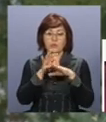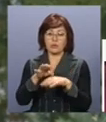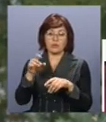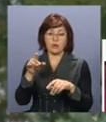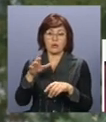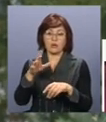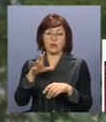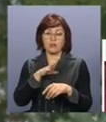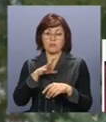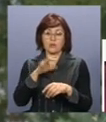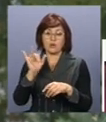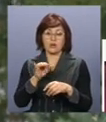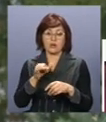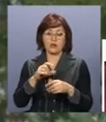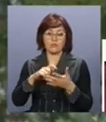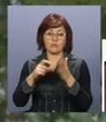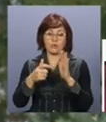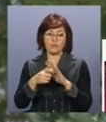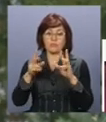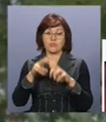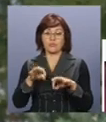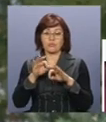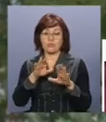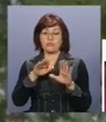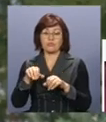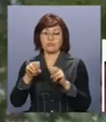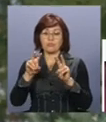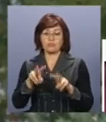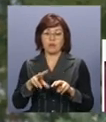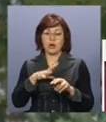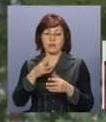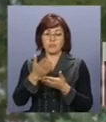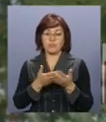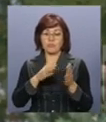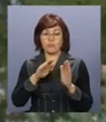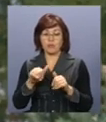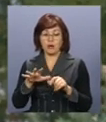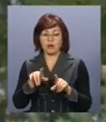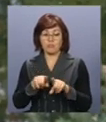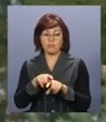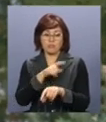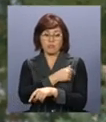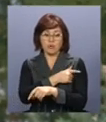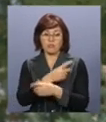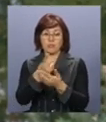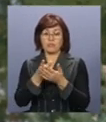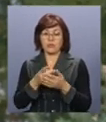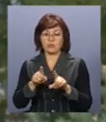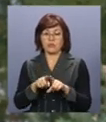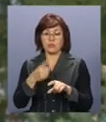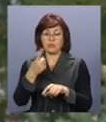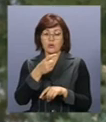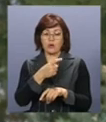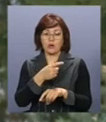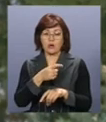ол жерде қабылдау бөлімінде тексеру өткеннен кейін, мамандардың кеңесінен кейін ауруханаға жатқызылды. Бір науқас